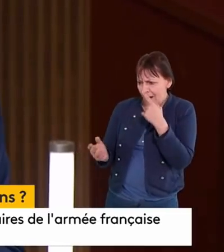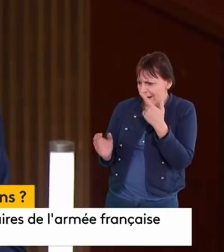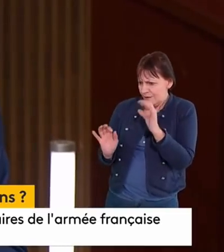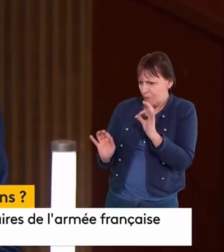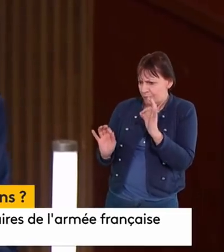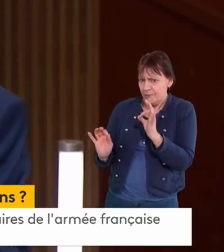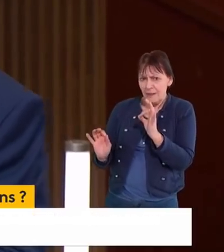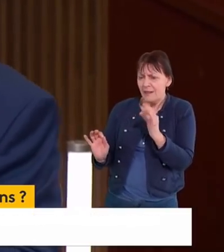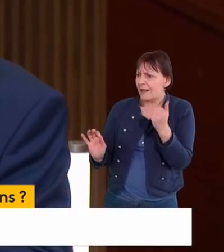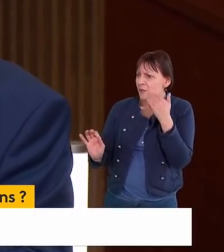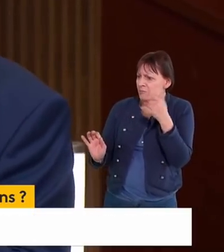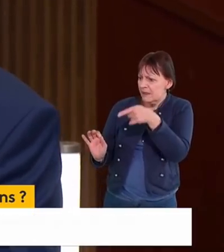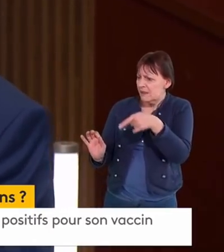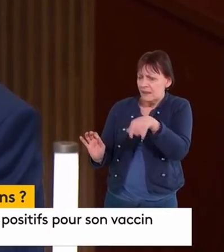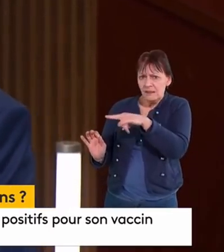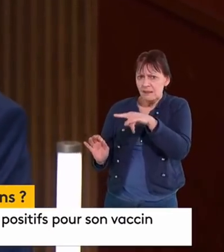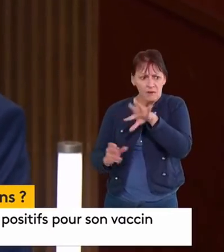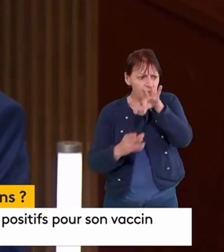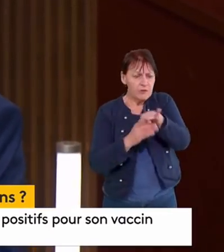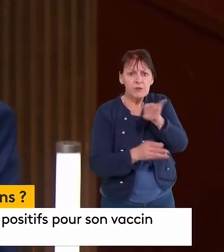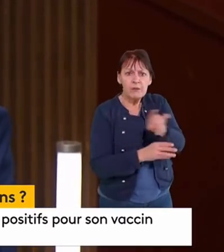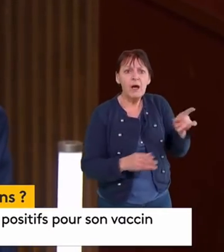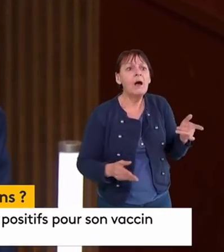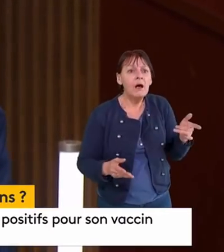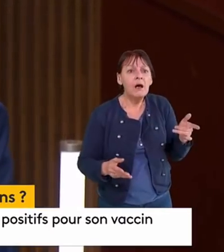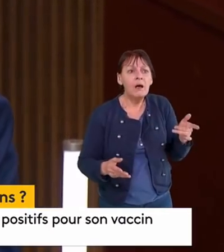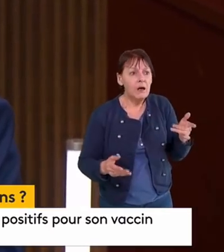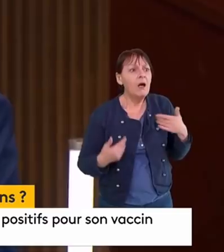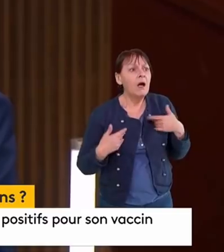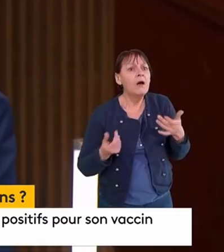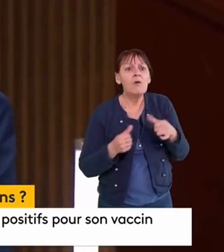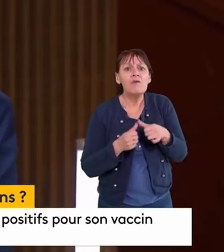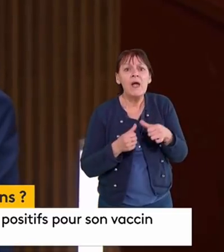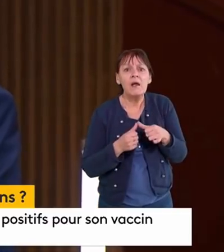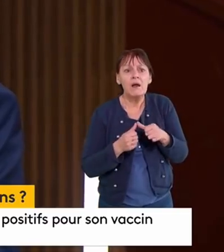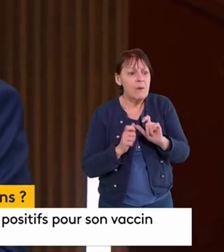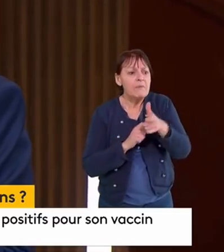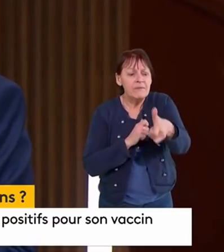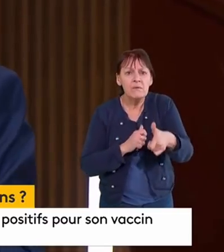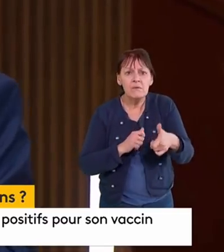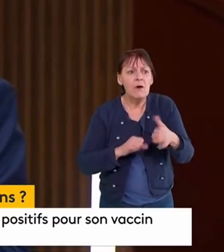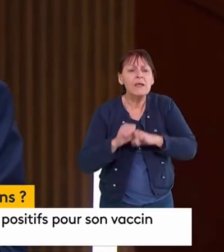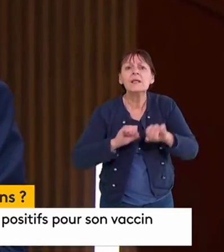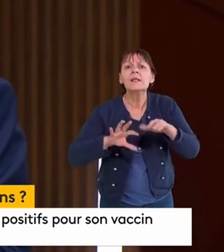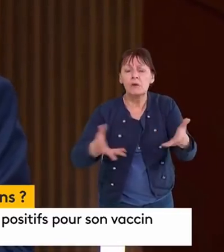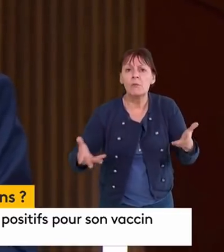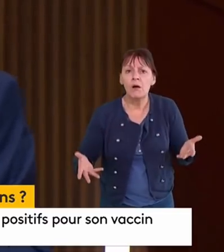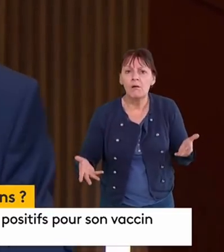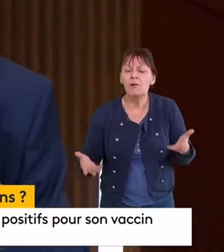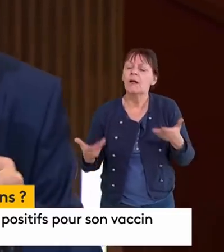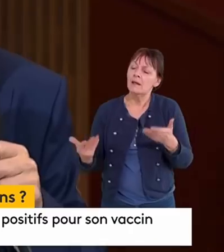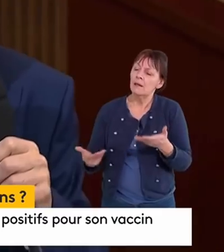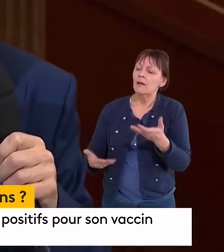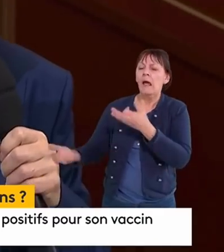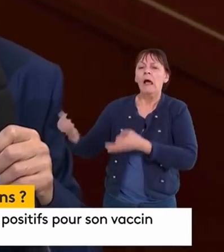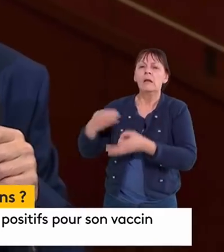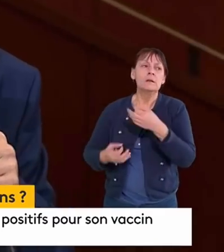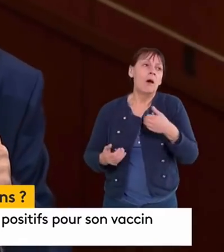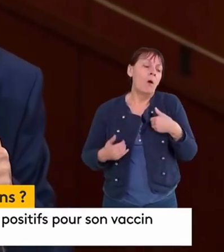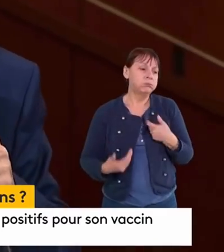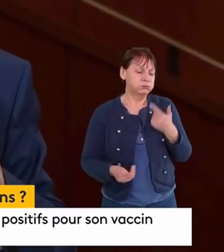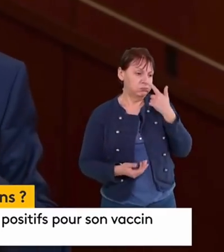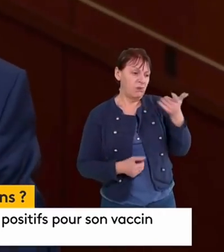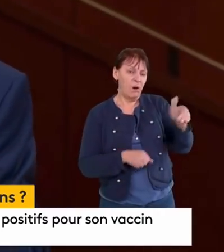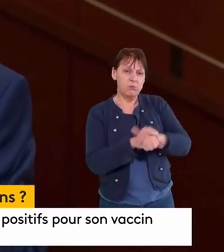qu'on le mette en œuvre ? Comment on fait si vous votez pas ? Et là, j'entends de toutes sortes. J'entends, on n'a plus confiance